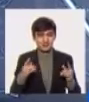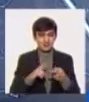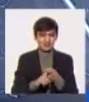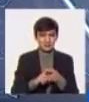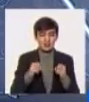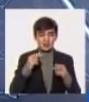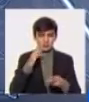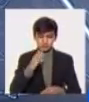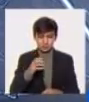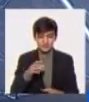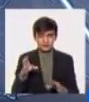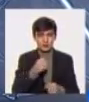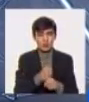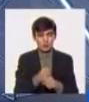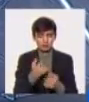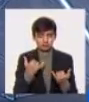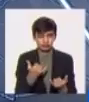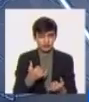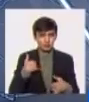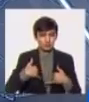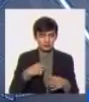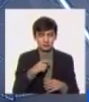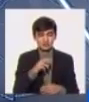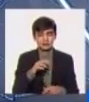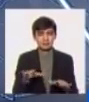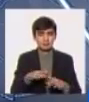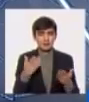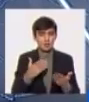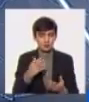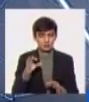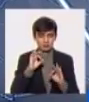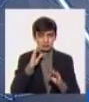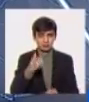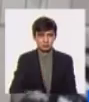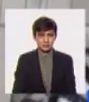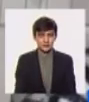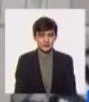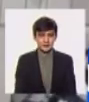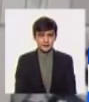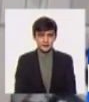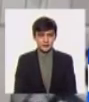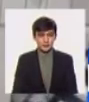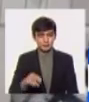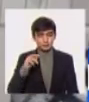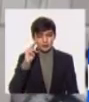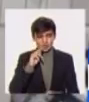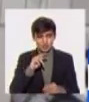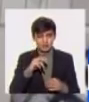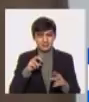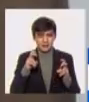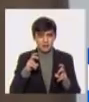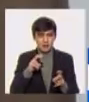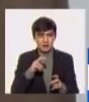интернету и какую работу прямо сейчас ведут педагоги, расскажет Мадина Исюмбаева. Урок по теме «Уравнение с